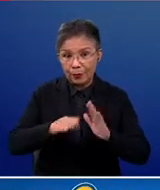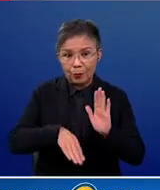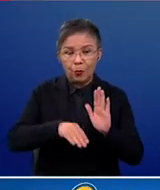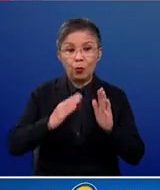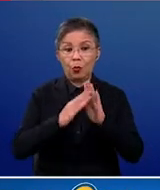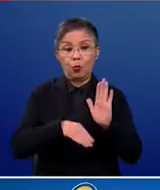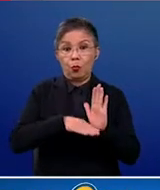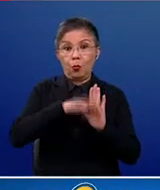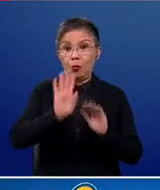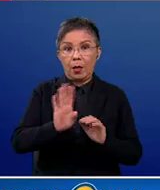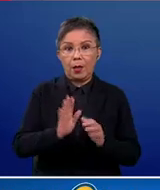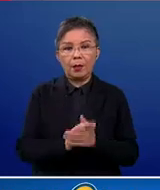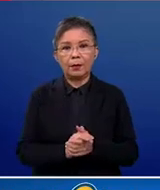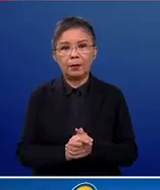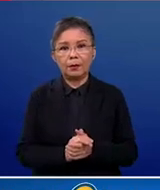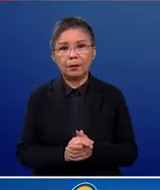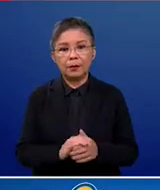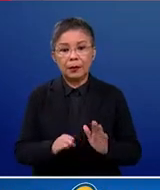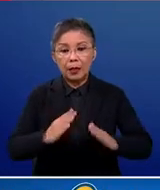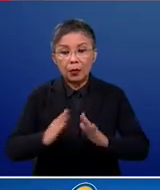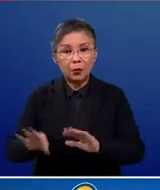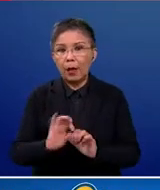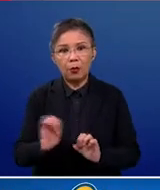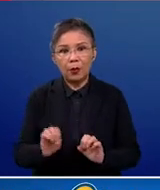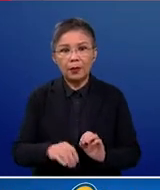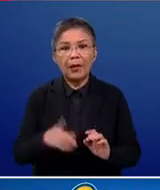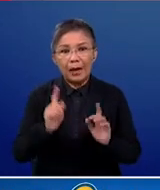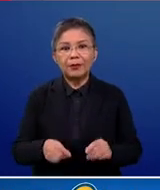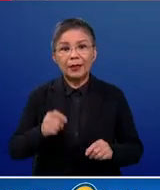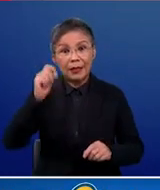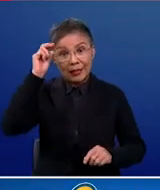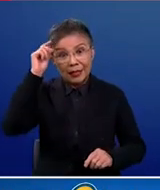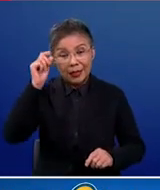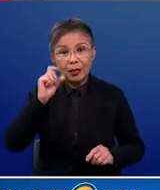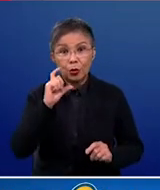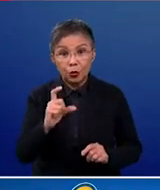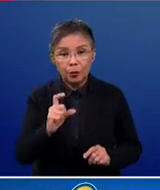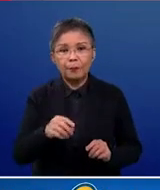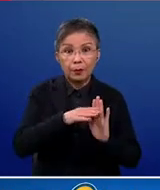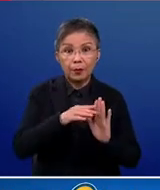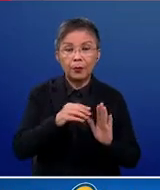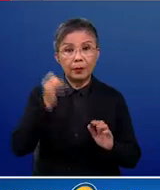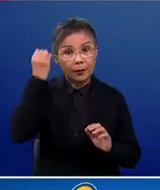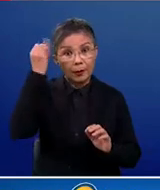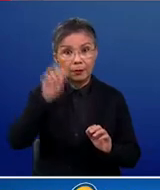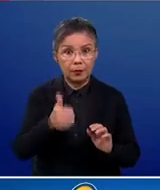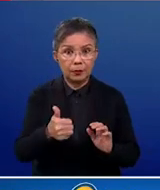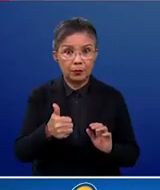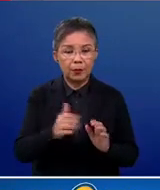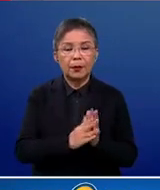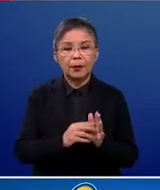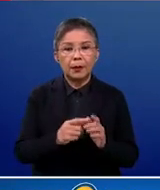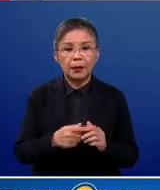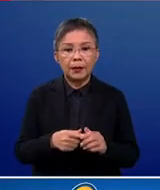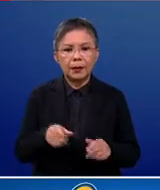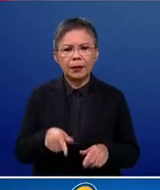mungkin. Salah satunya adalah rumah susun, rusunawa. Kita tahu bahwa di